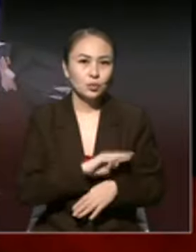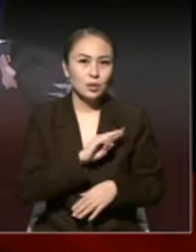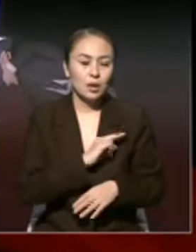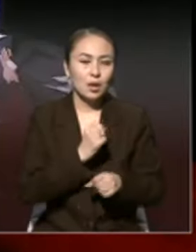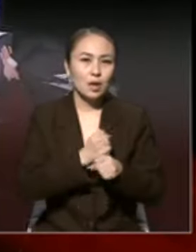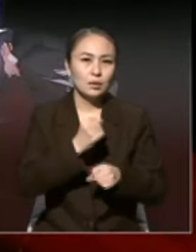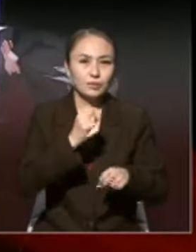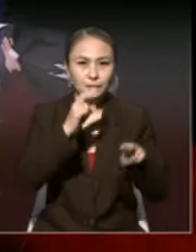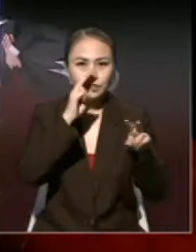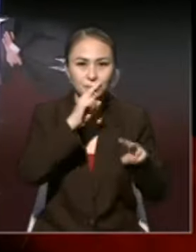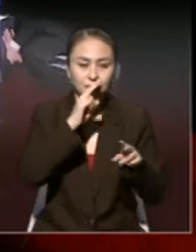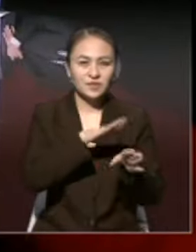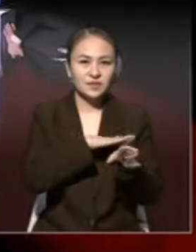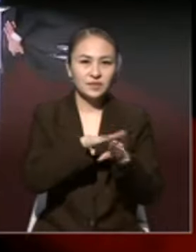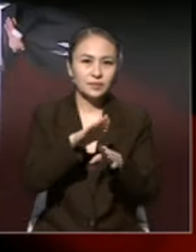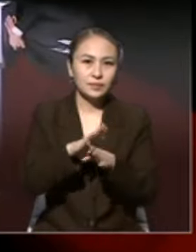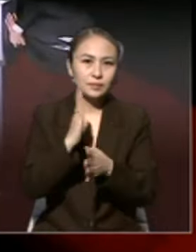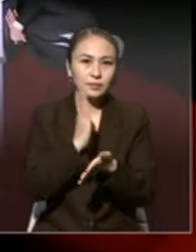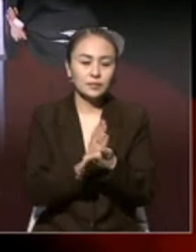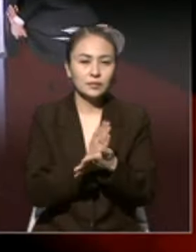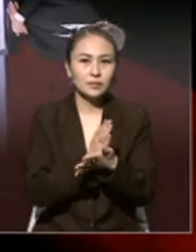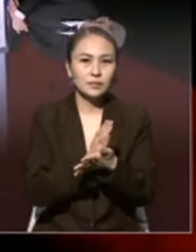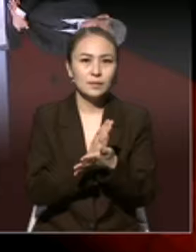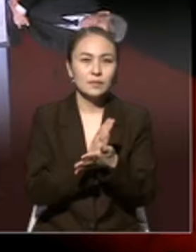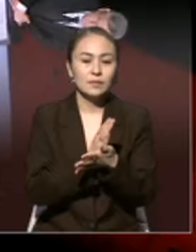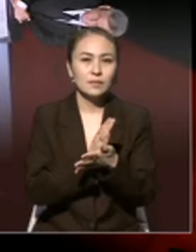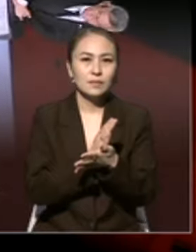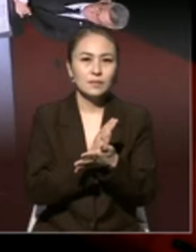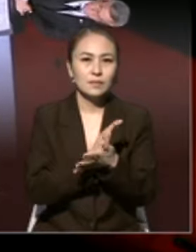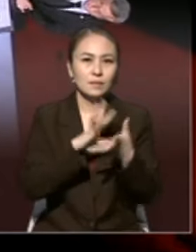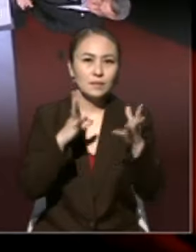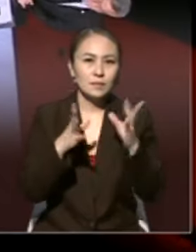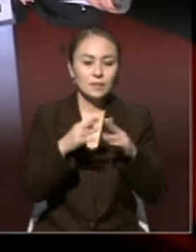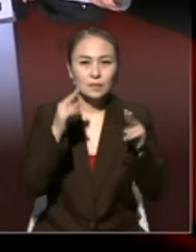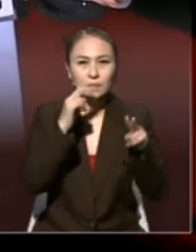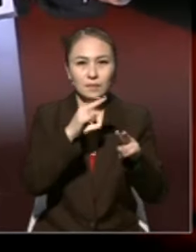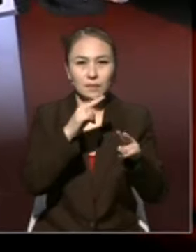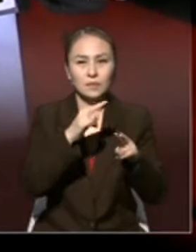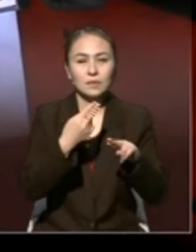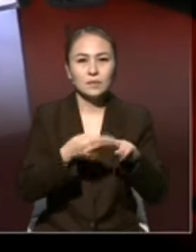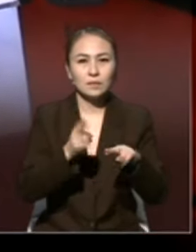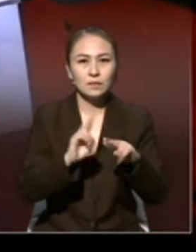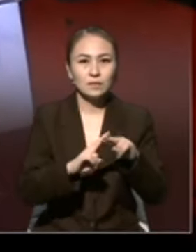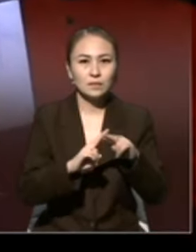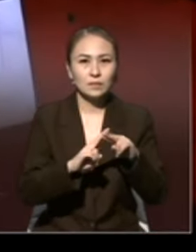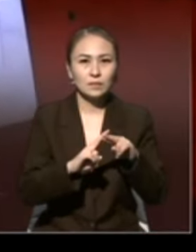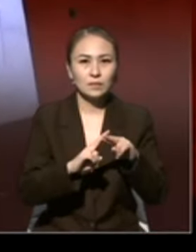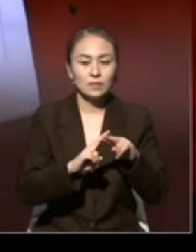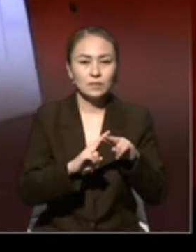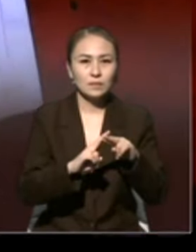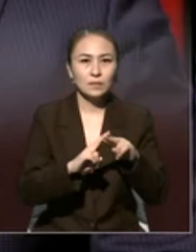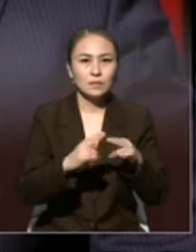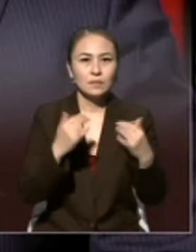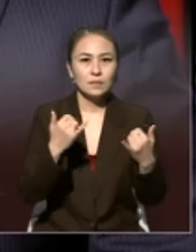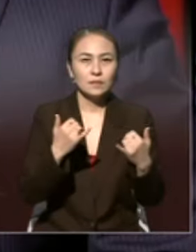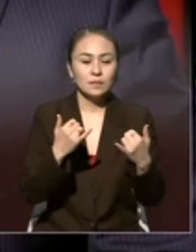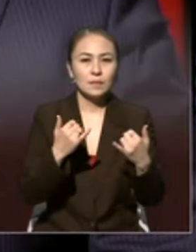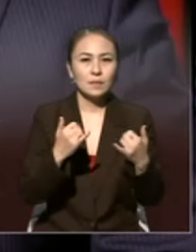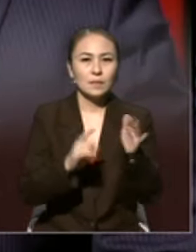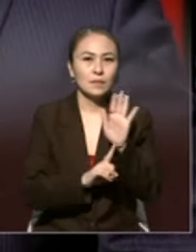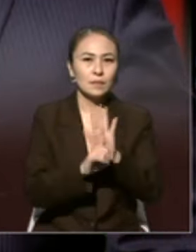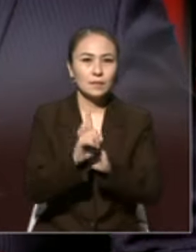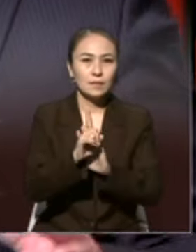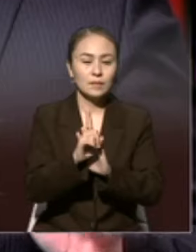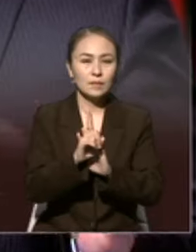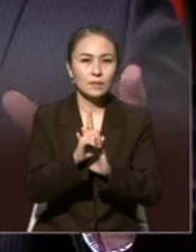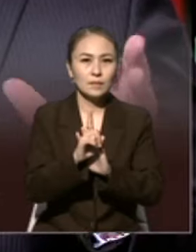қадағалау жұмыстарды жүргізіп жатырмыз. Енді депутат мырза айтты ғой, біз барлығы қадағалаудың керек. Сол нәрселерді біз қолға алып, қазір